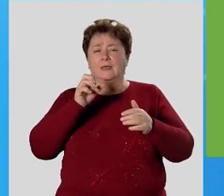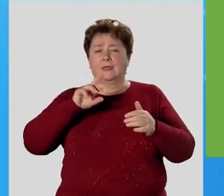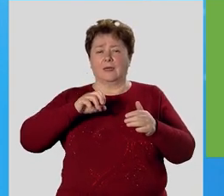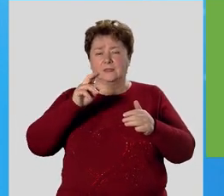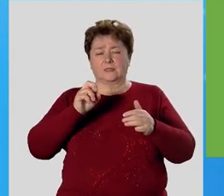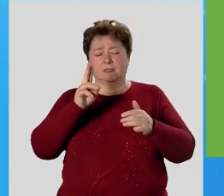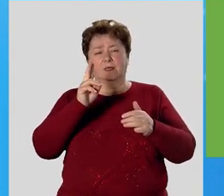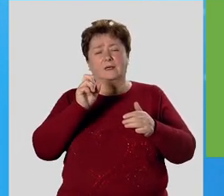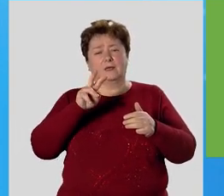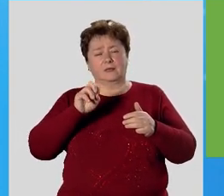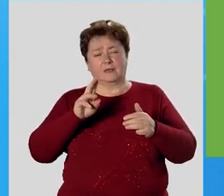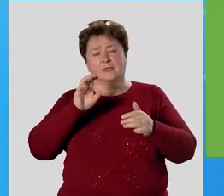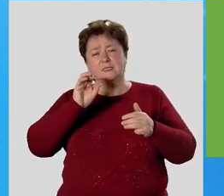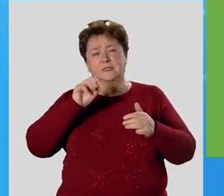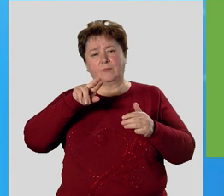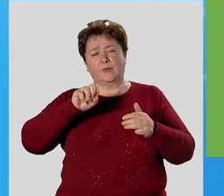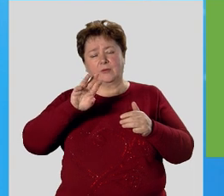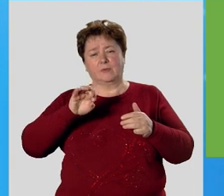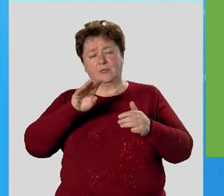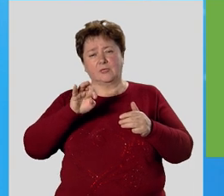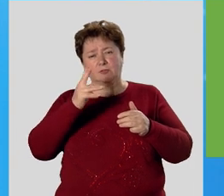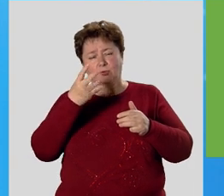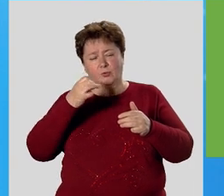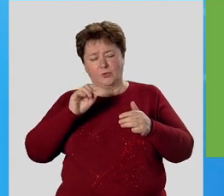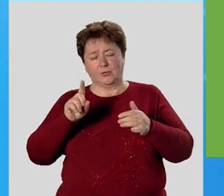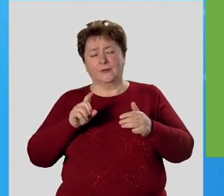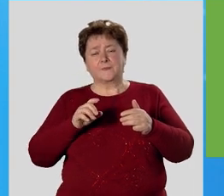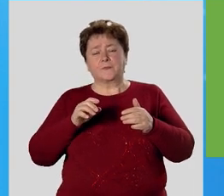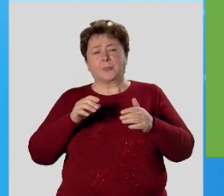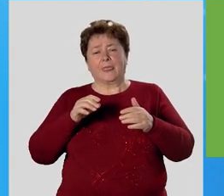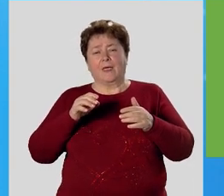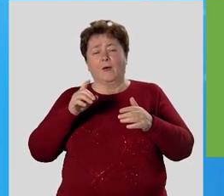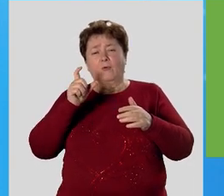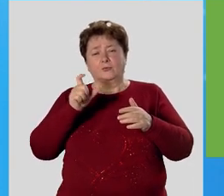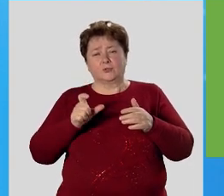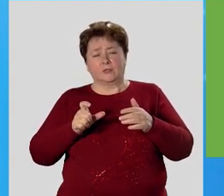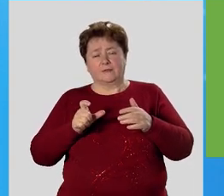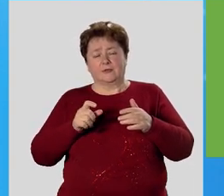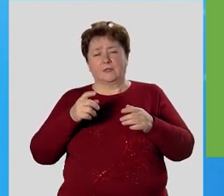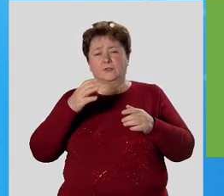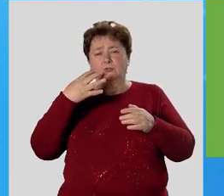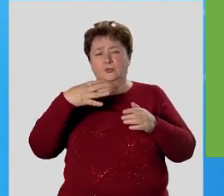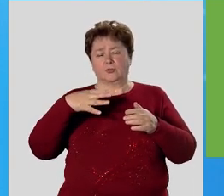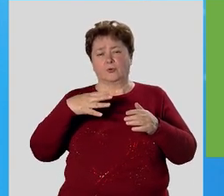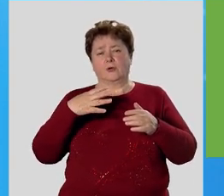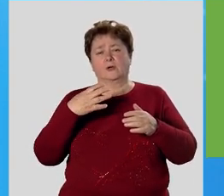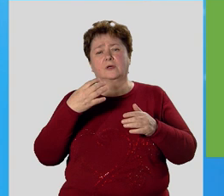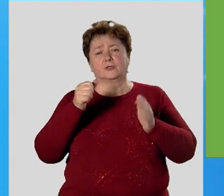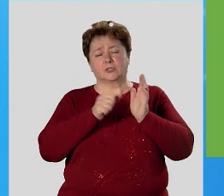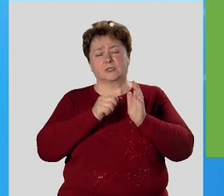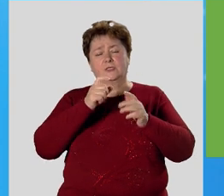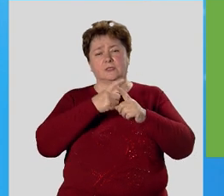яйцеклетка и сперматозоид. В соматических клетках у человека 46